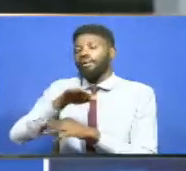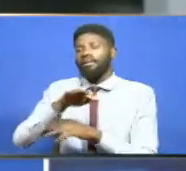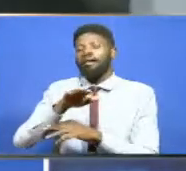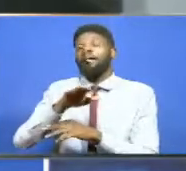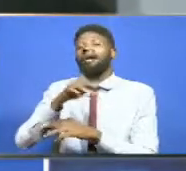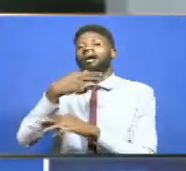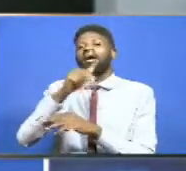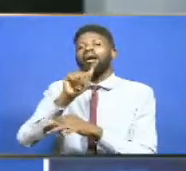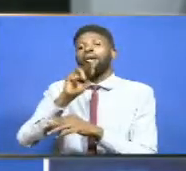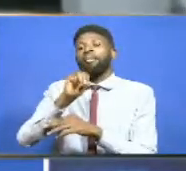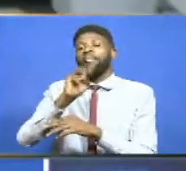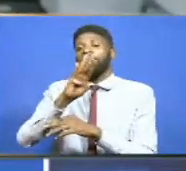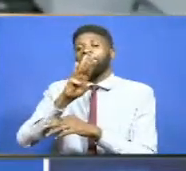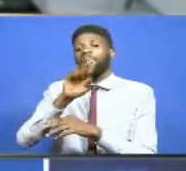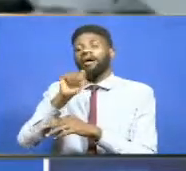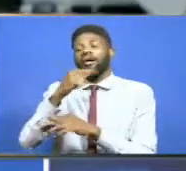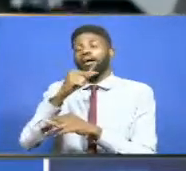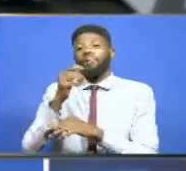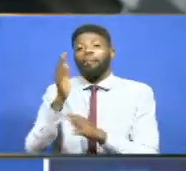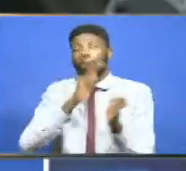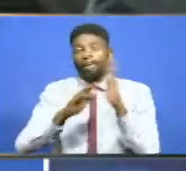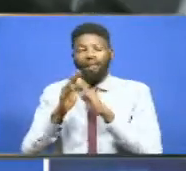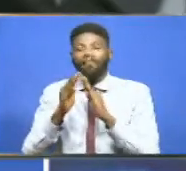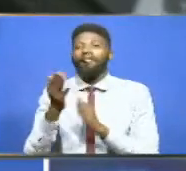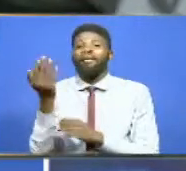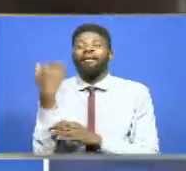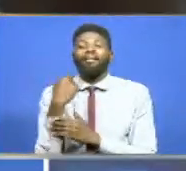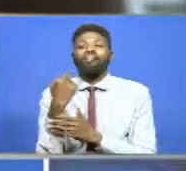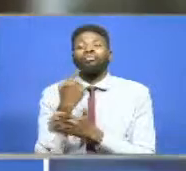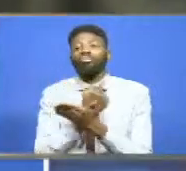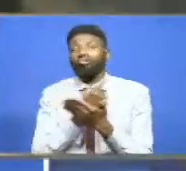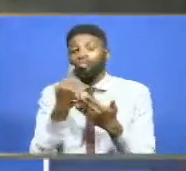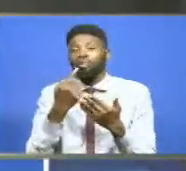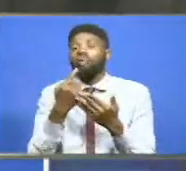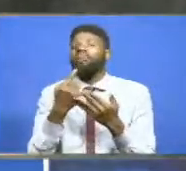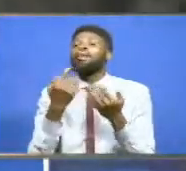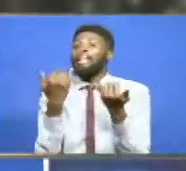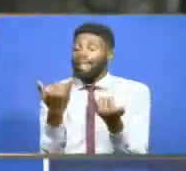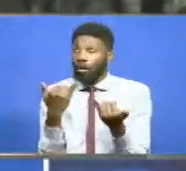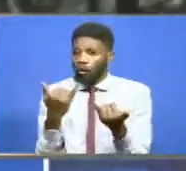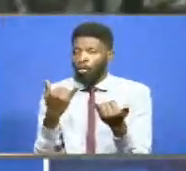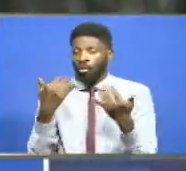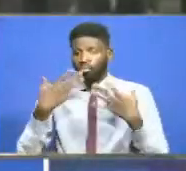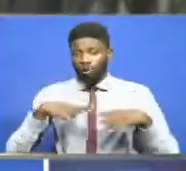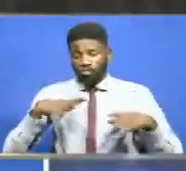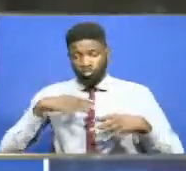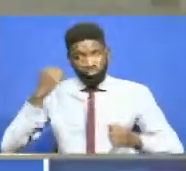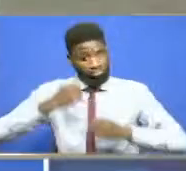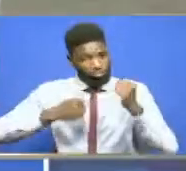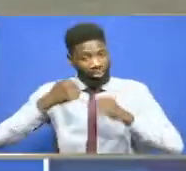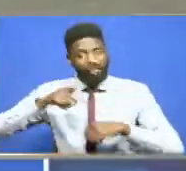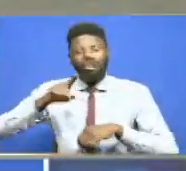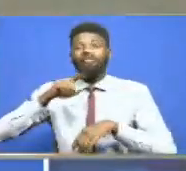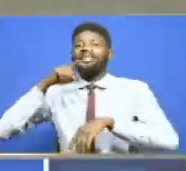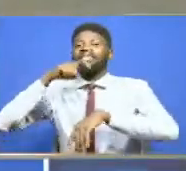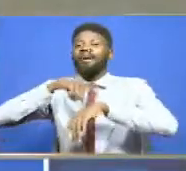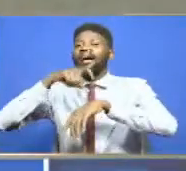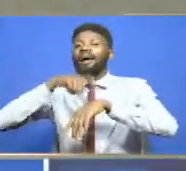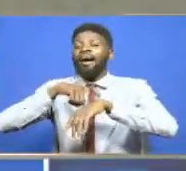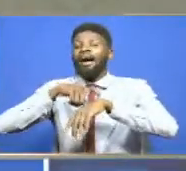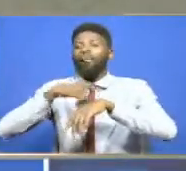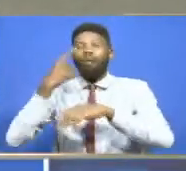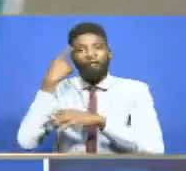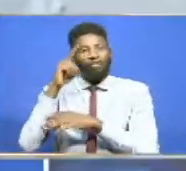Hamburg zilizoratibiwa kuandaliwa juma lililopita na ambazo wanariadha walipata fursa ya kujipatia muda wa kufuzu kwa michezo ya Olimpiki ya